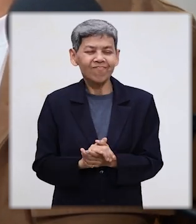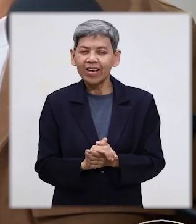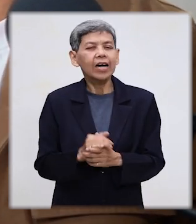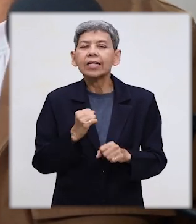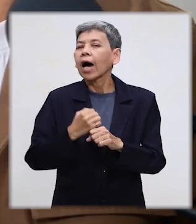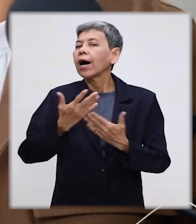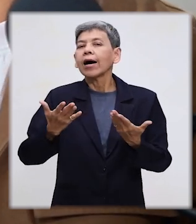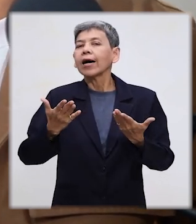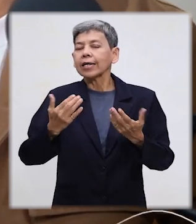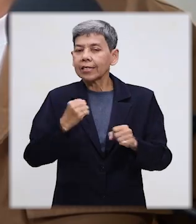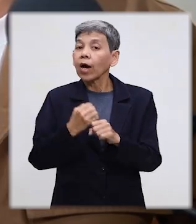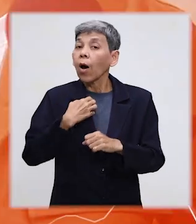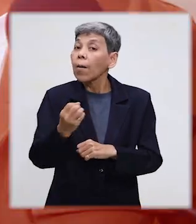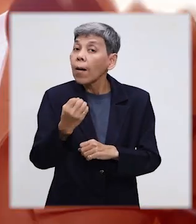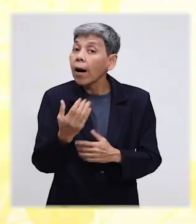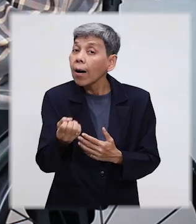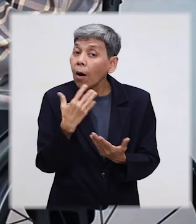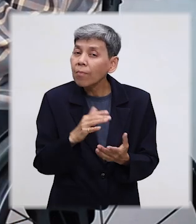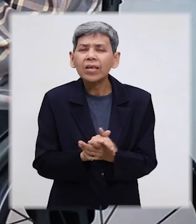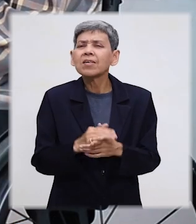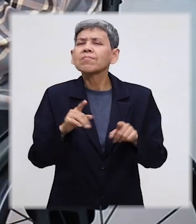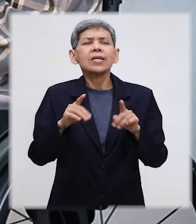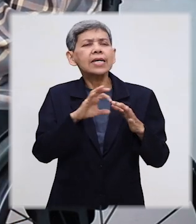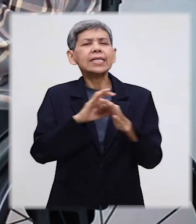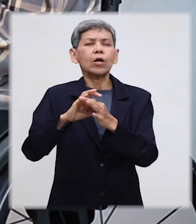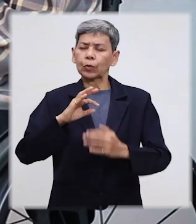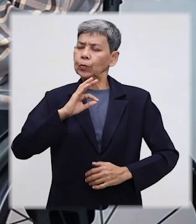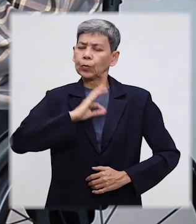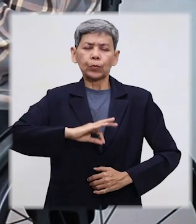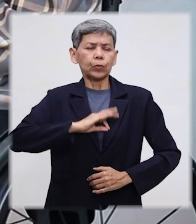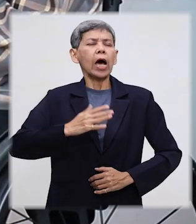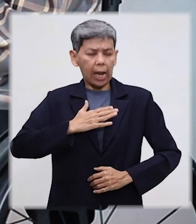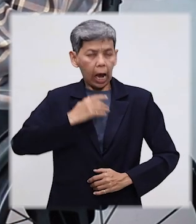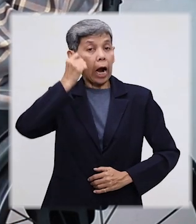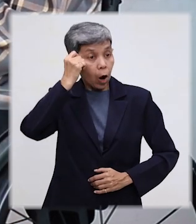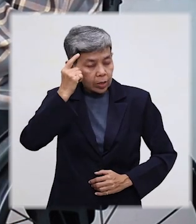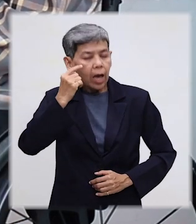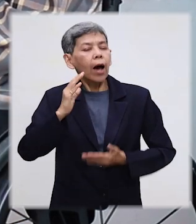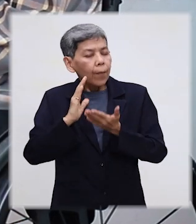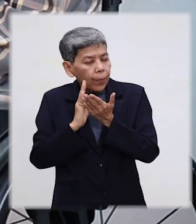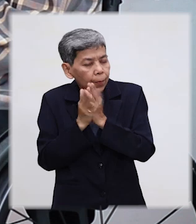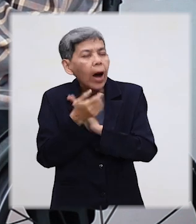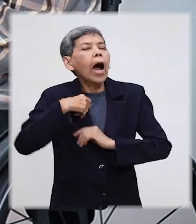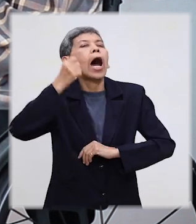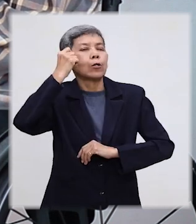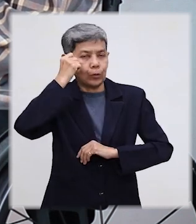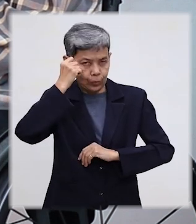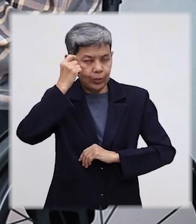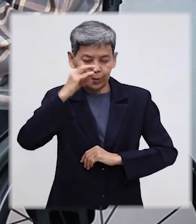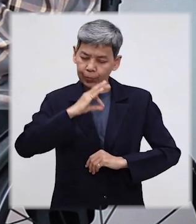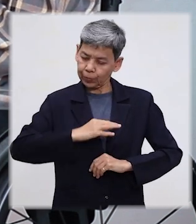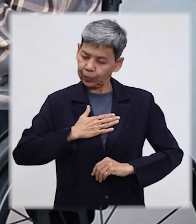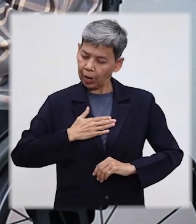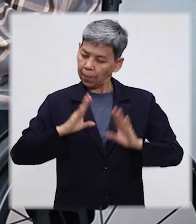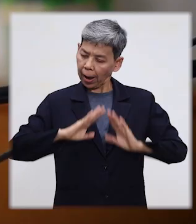จะวนกลับมาที่คุณอุ๋ยบอกแล้วว่ามันก็จะเกี่ยวข้องกับอารมณ์เนาะพอเราเข้าใจการเปลี่ยนแปลงอะไรเงี้ยมันก็อาจจะเข้าใจอารม